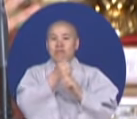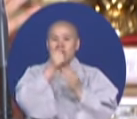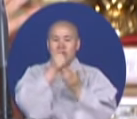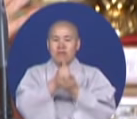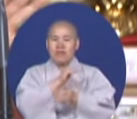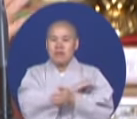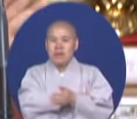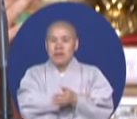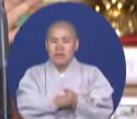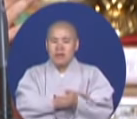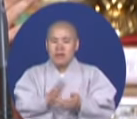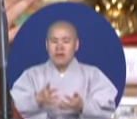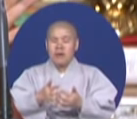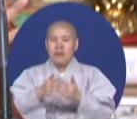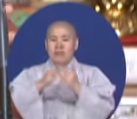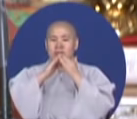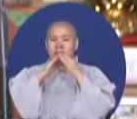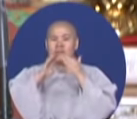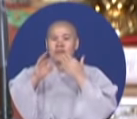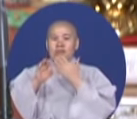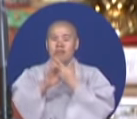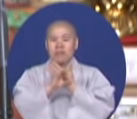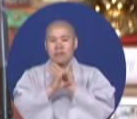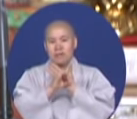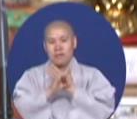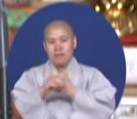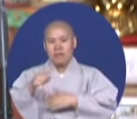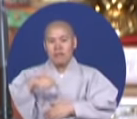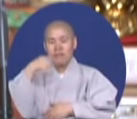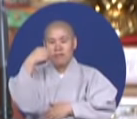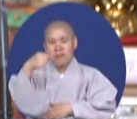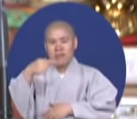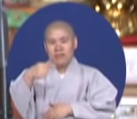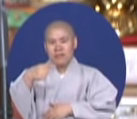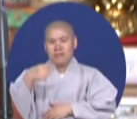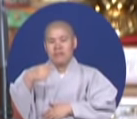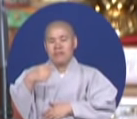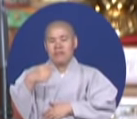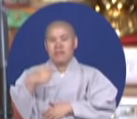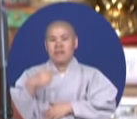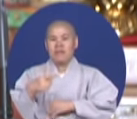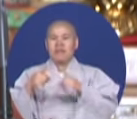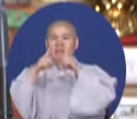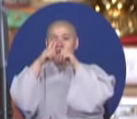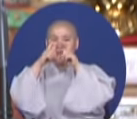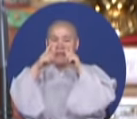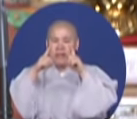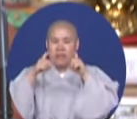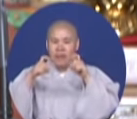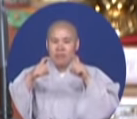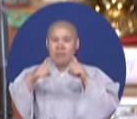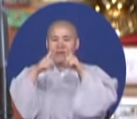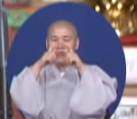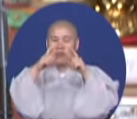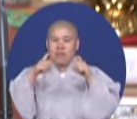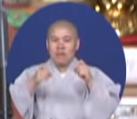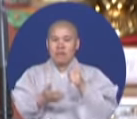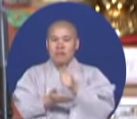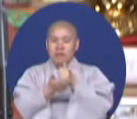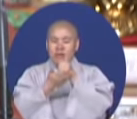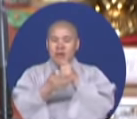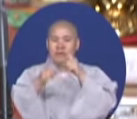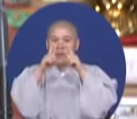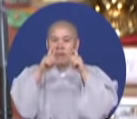불전을 잘 지으면요, 그 다음에는 탑상을 안치 않은데 탑을